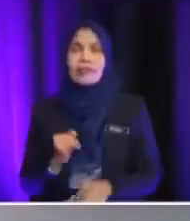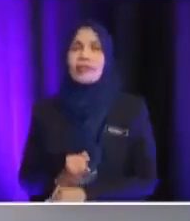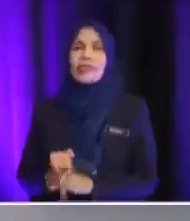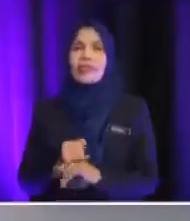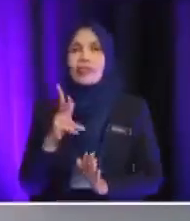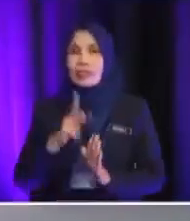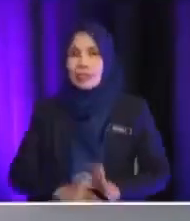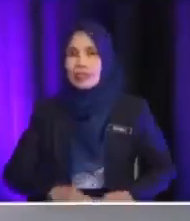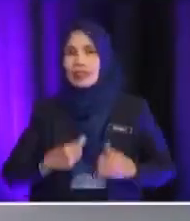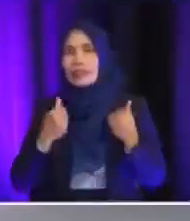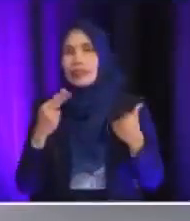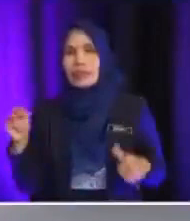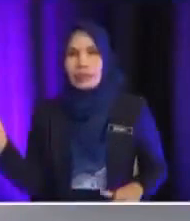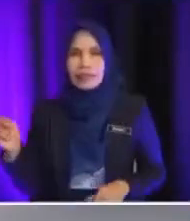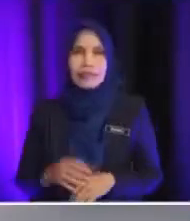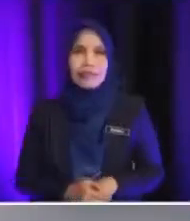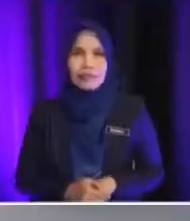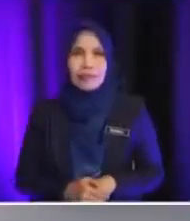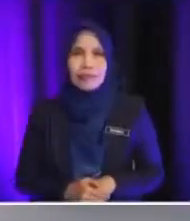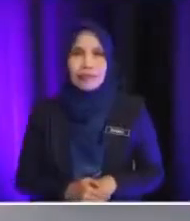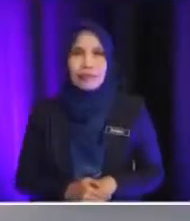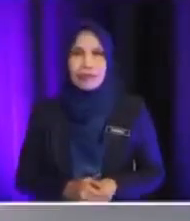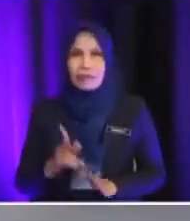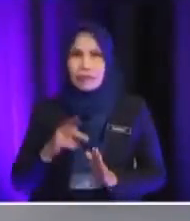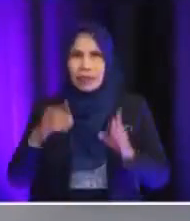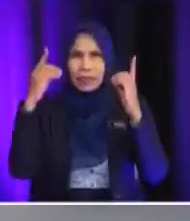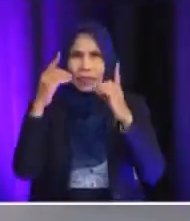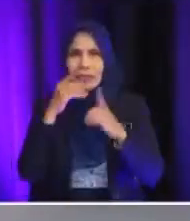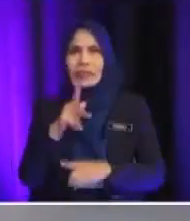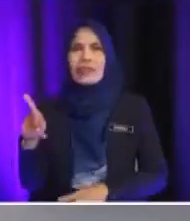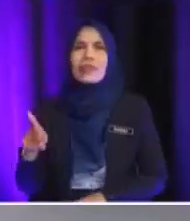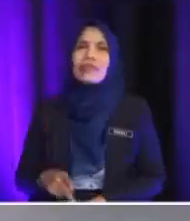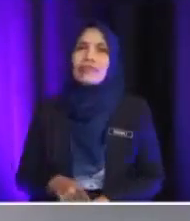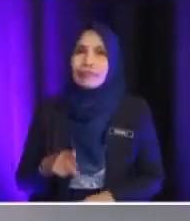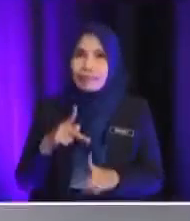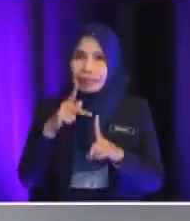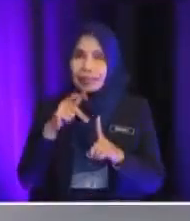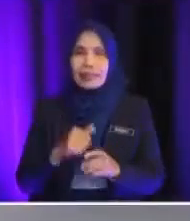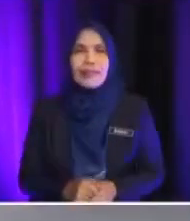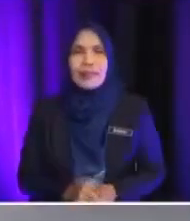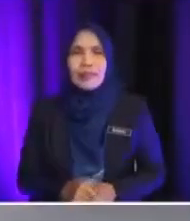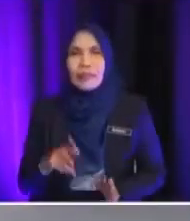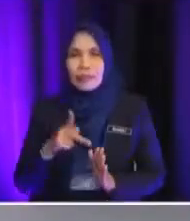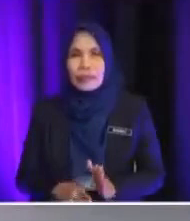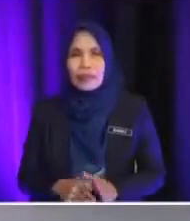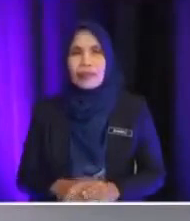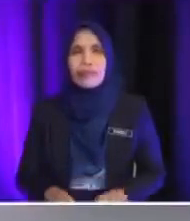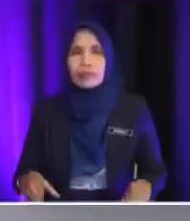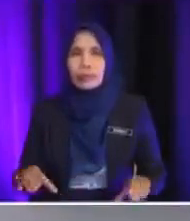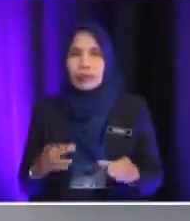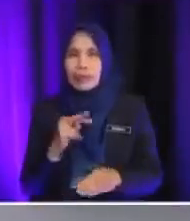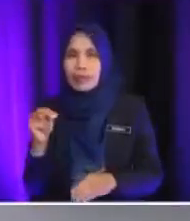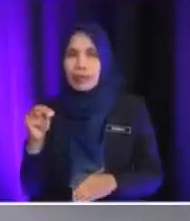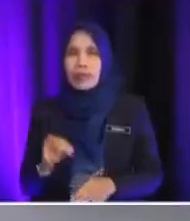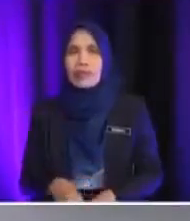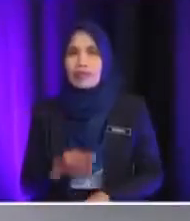teruskan dengan slot menengah atas bagi mata pelajaran pendidikan khas untuk penyediaan dan pembuatan makanan bagi kaedah